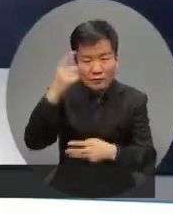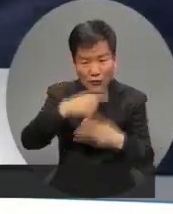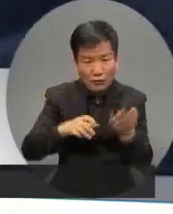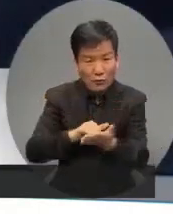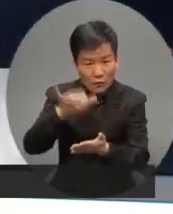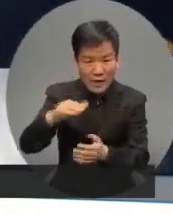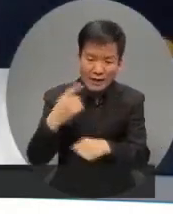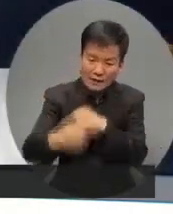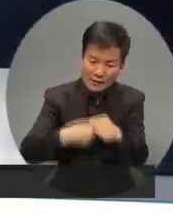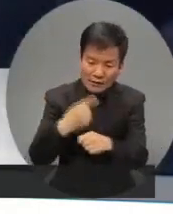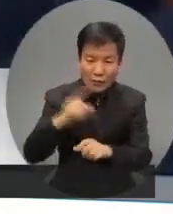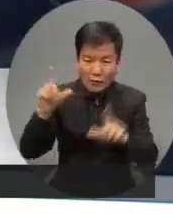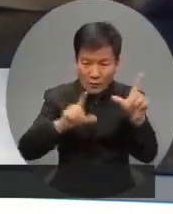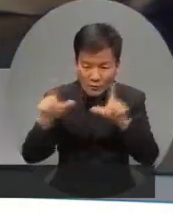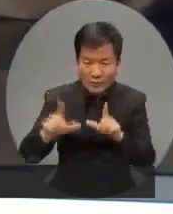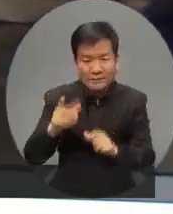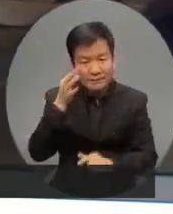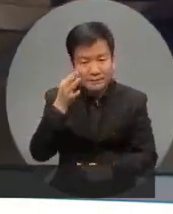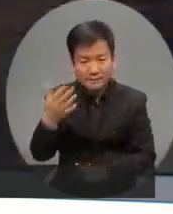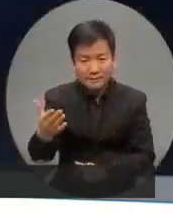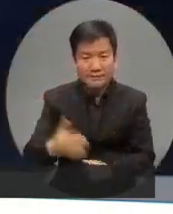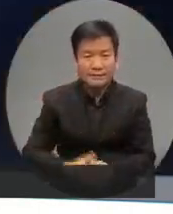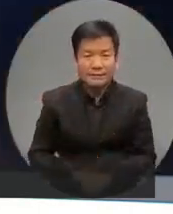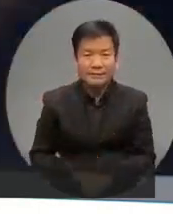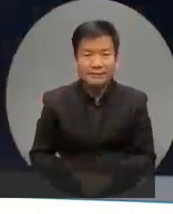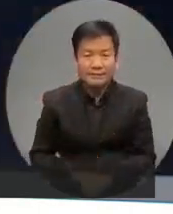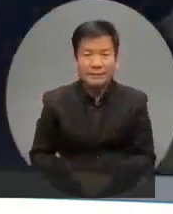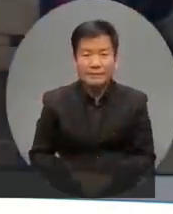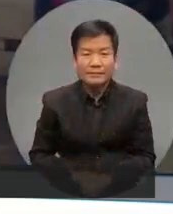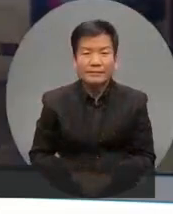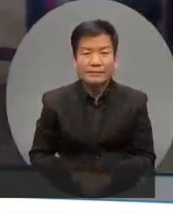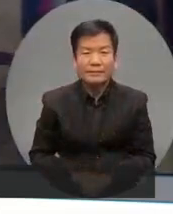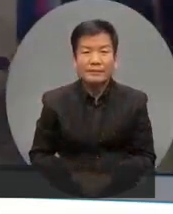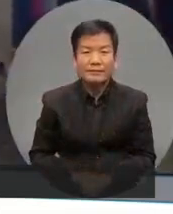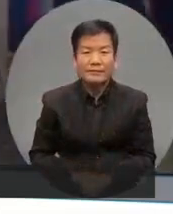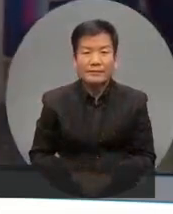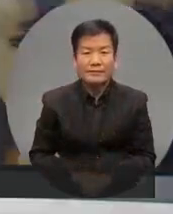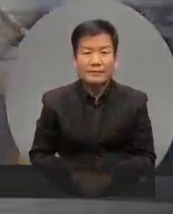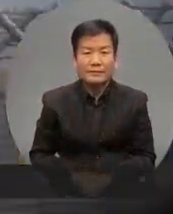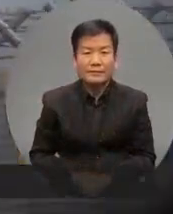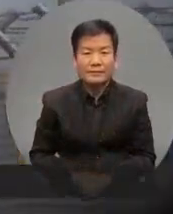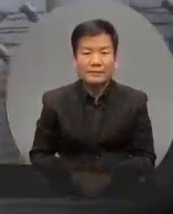청주공항의 지난 1년을 정재영 기자가 정리했습니다.